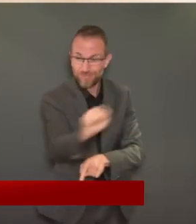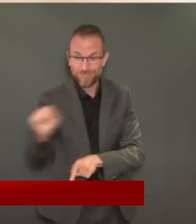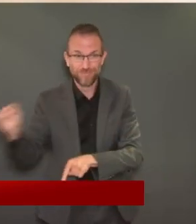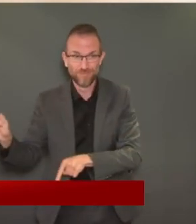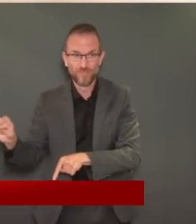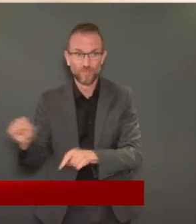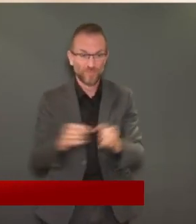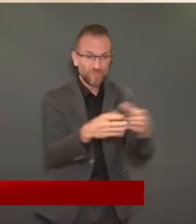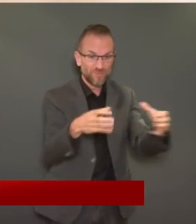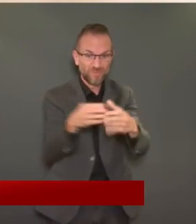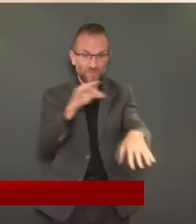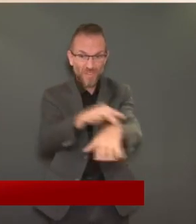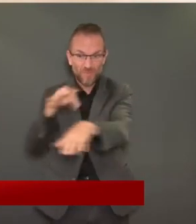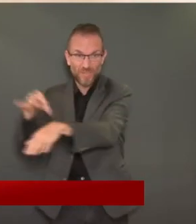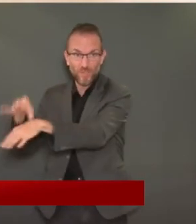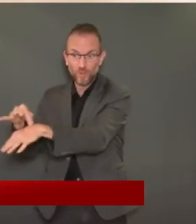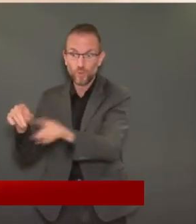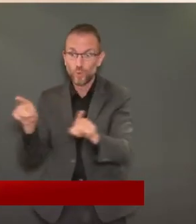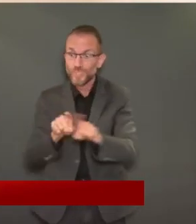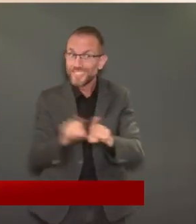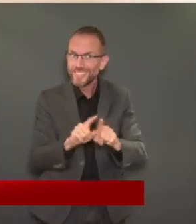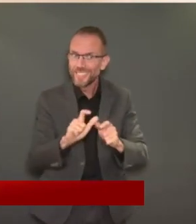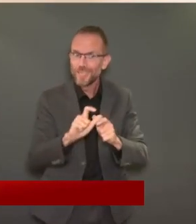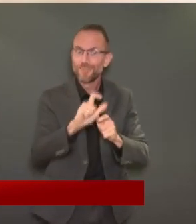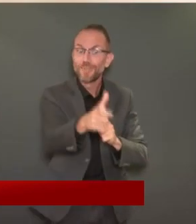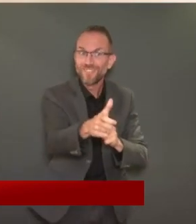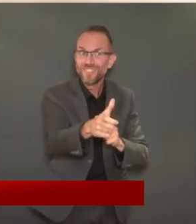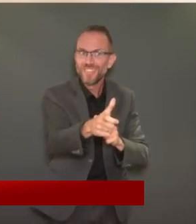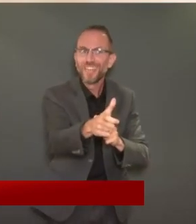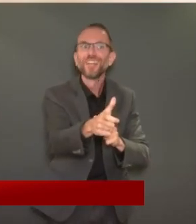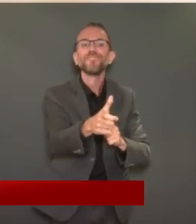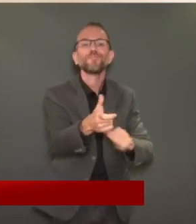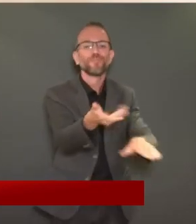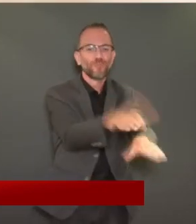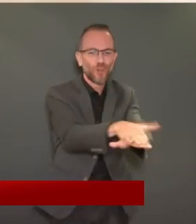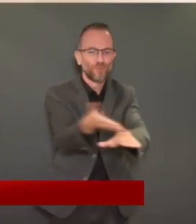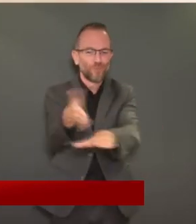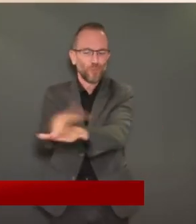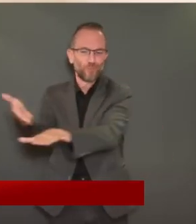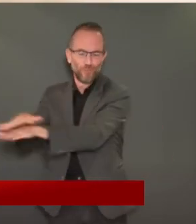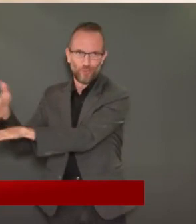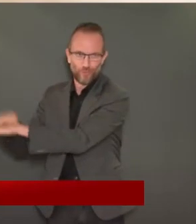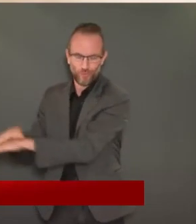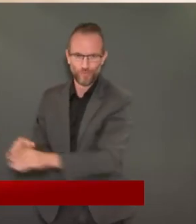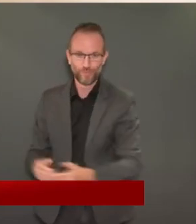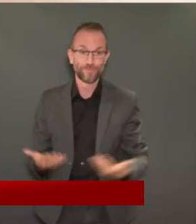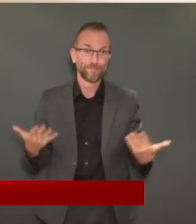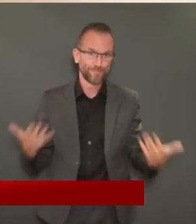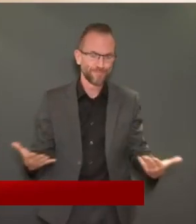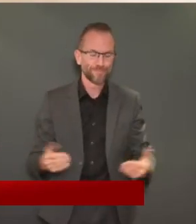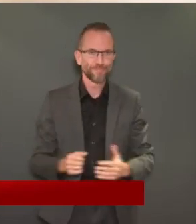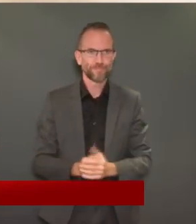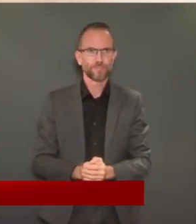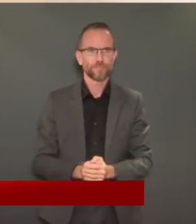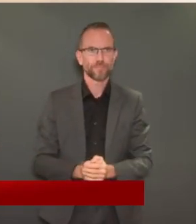possible des gens malades et malheureusement aussi de tuer des gens. La grande différence avec